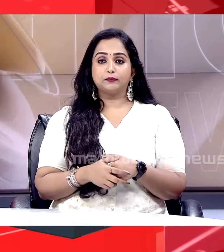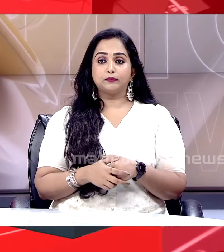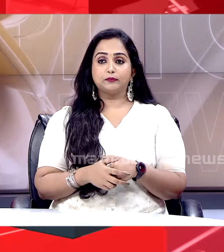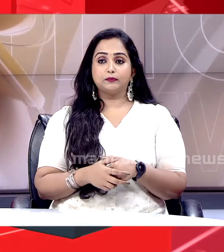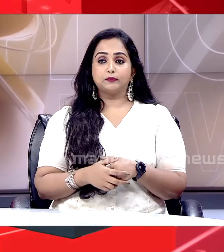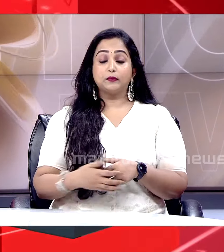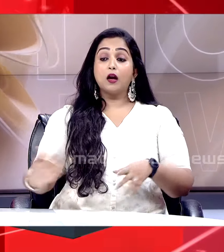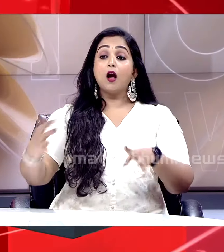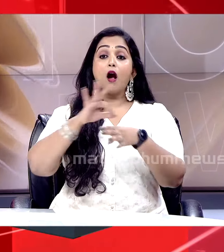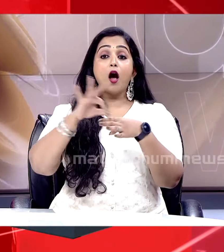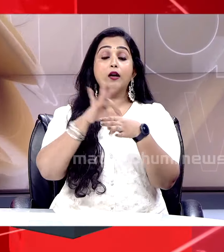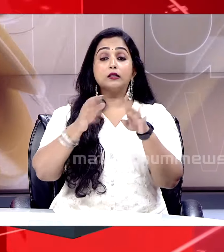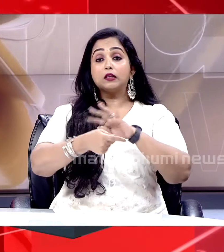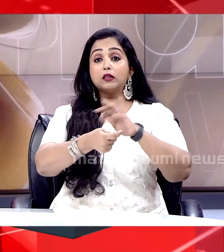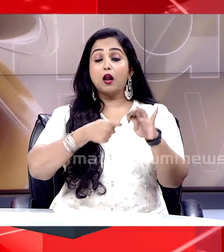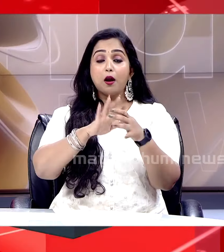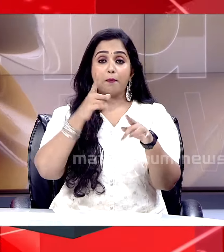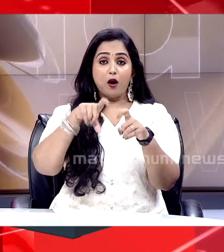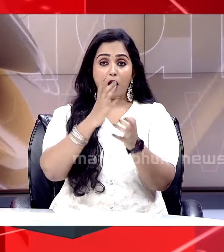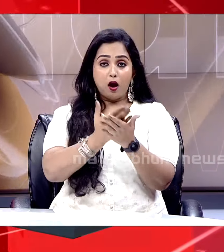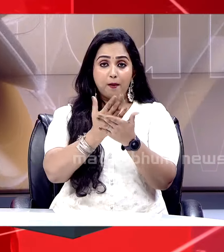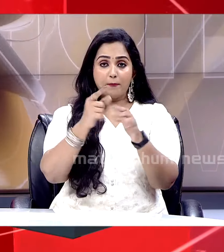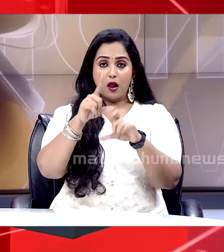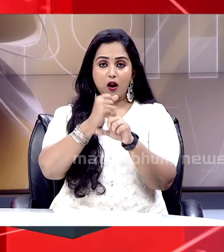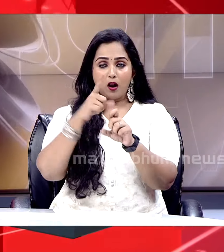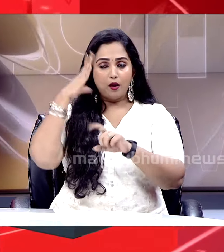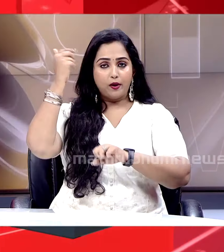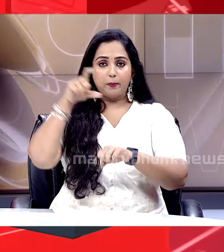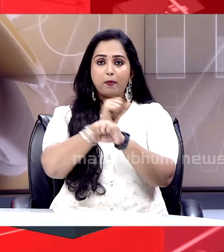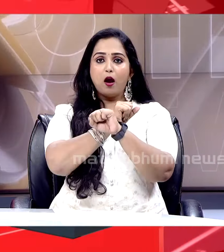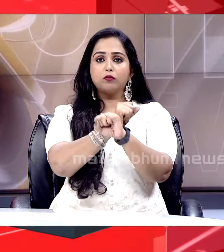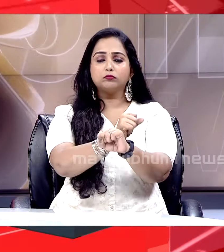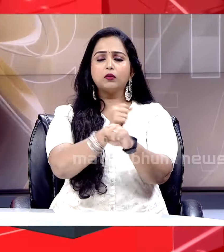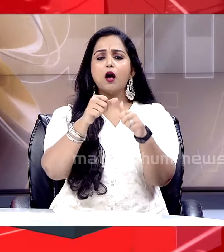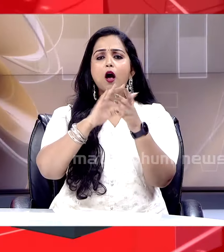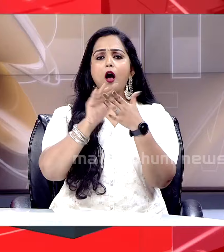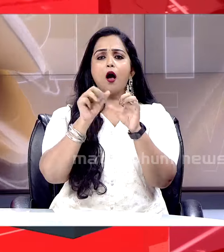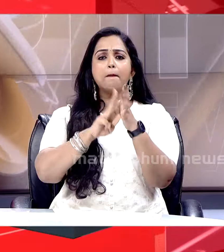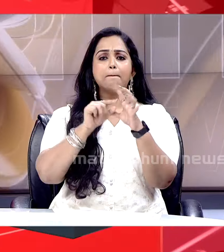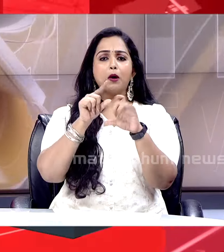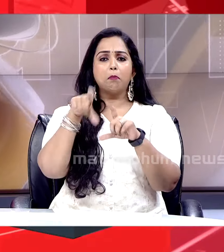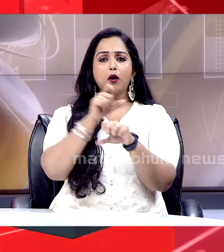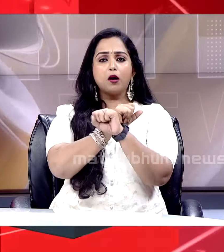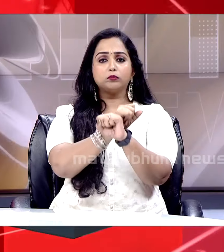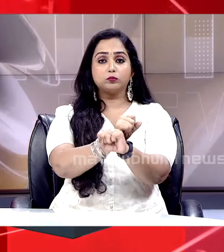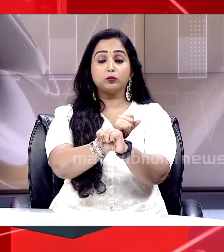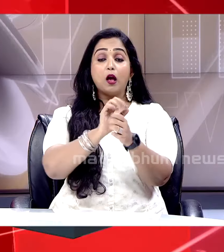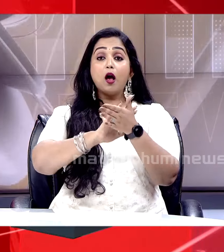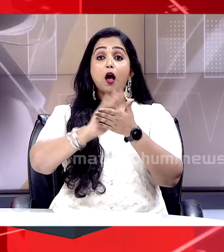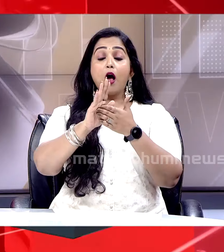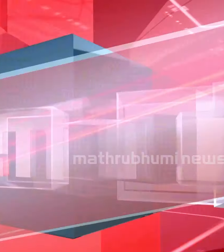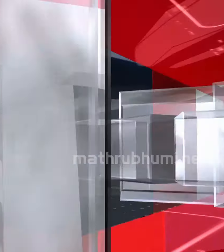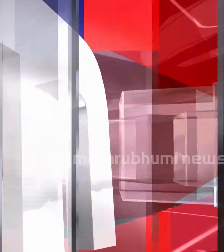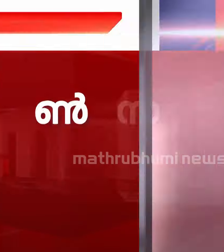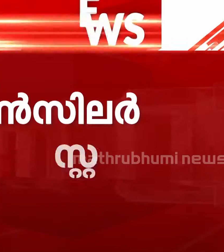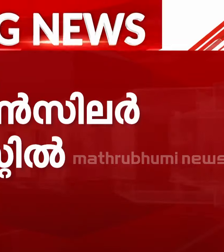ക്രിപ്റ്റോ കറൻസി തട്ടിപ്പ് കേസിൽ LDF കൌൺസിലർ അറസ്റ്റിലായിരിക്കുന്നു. കൊടുവള്ളി നഗരസഭാ കൌൺസിലർ അഹമ്മദ് ഉനൈസിനെയാണ് അറസ്റ്റ് ചെയ്തത്. ഹൈദരാബാദ് പോലീസ് രജിസ്റ്റർ